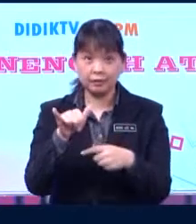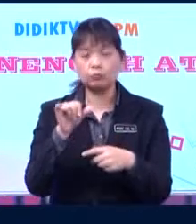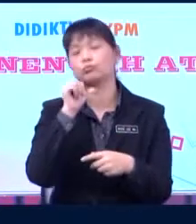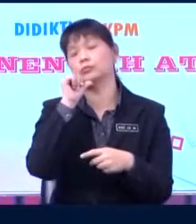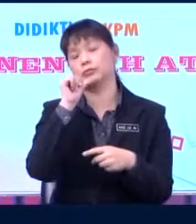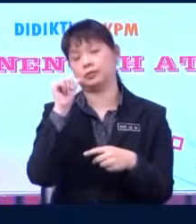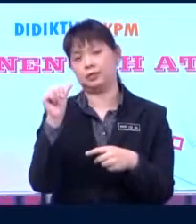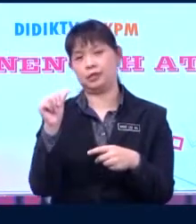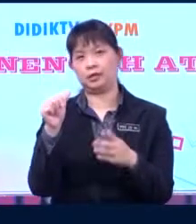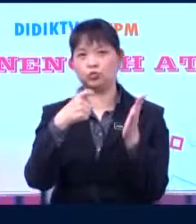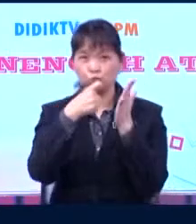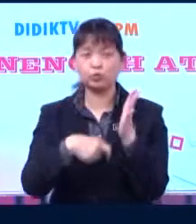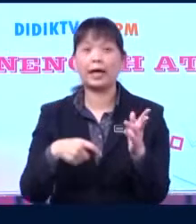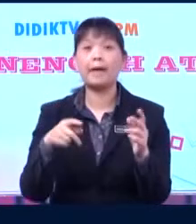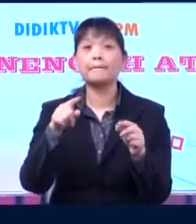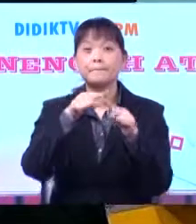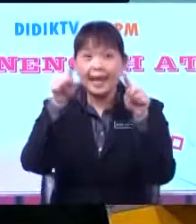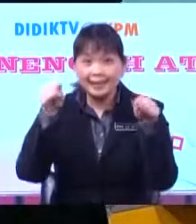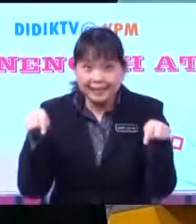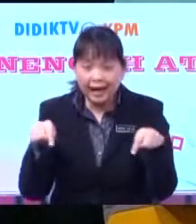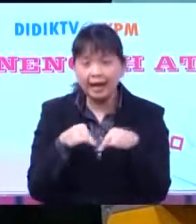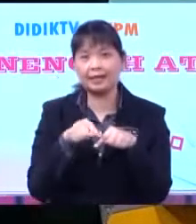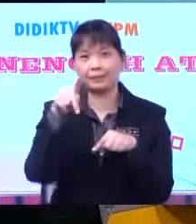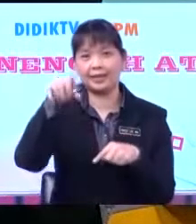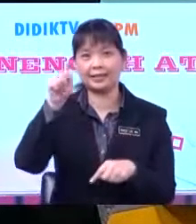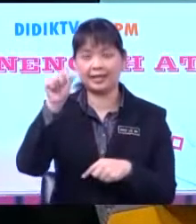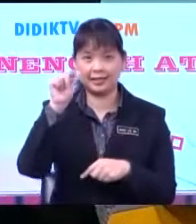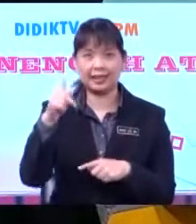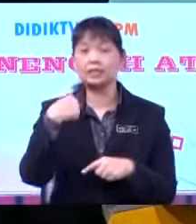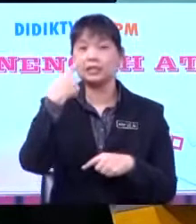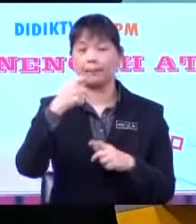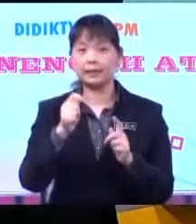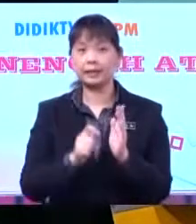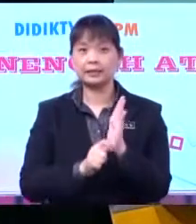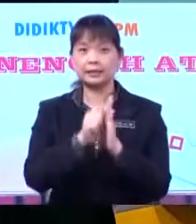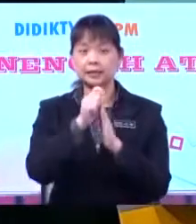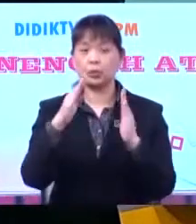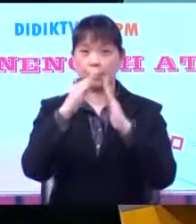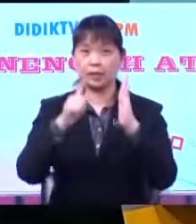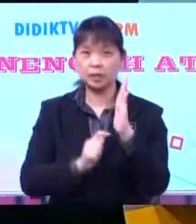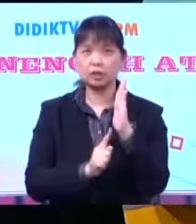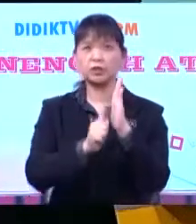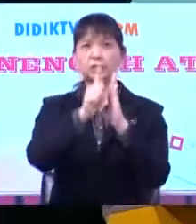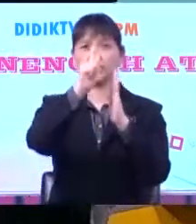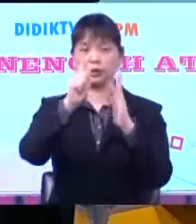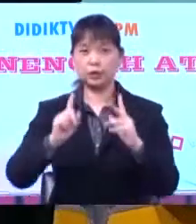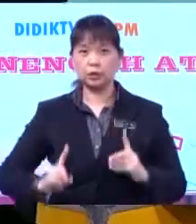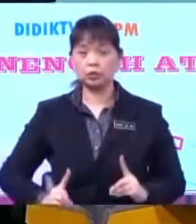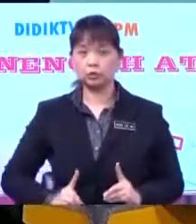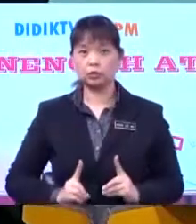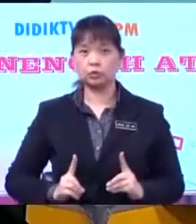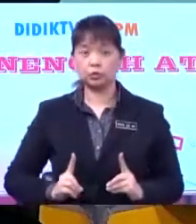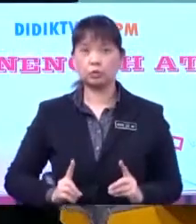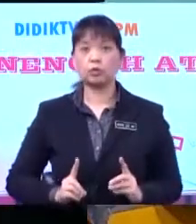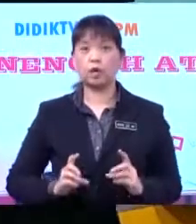of educated peta oke-oke siap tinggi Kondominium evamon pangsapuri mereka